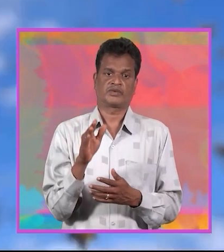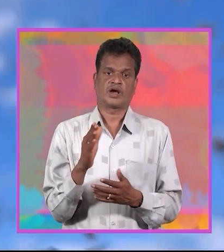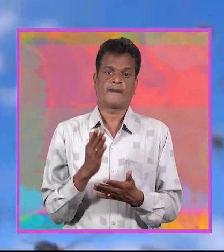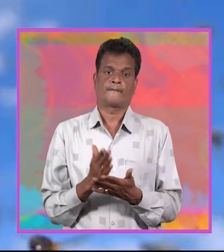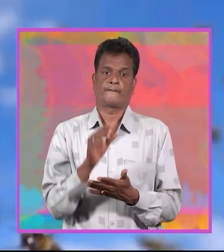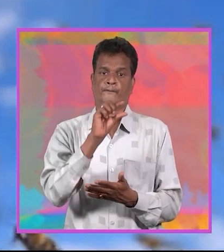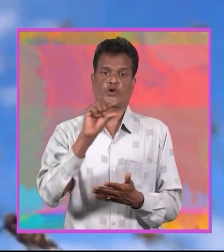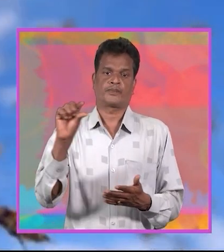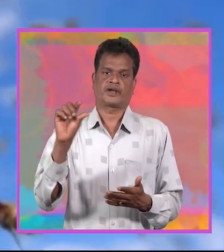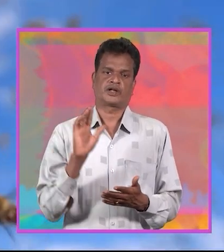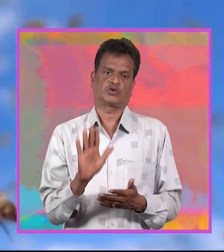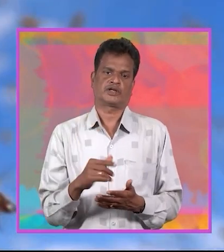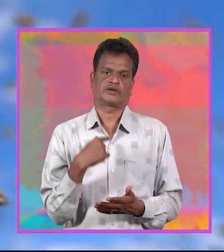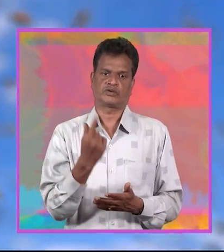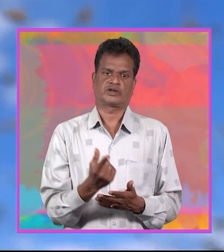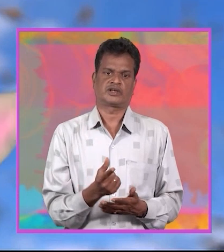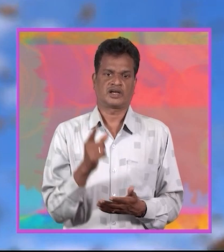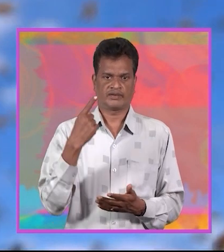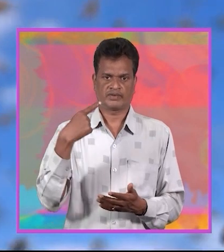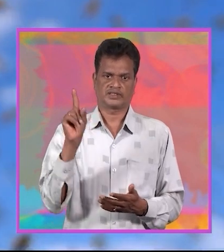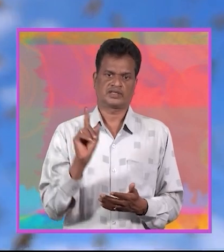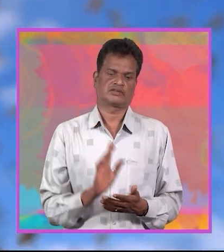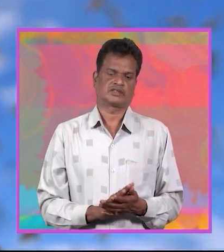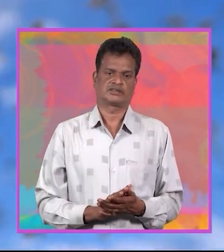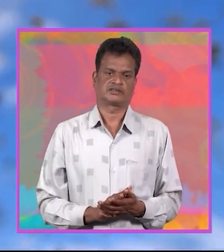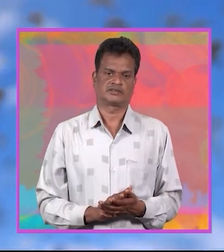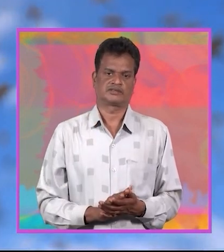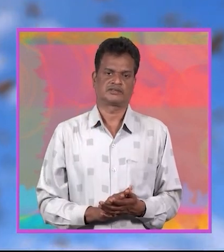பொருட்பெயரை குறிக்கும். மிக சரியாக சொன்னீர்கள்.